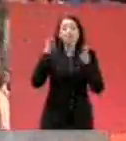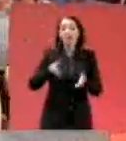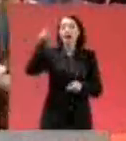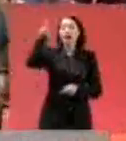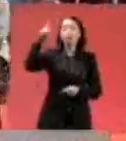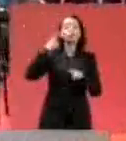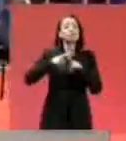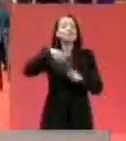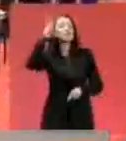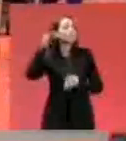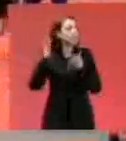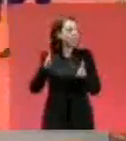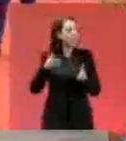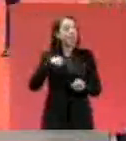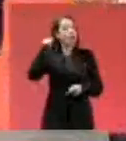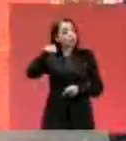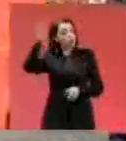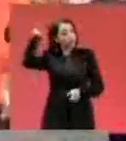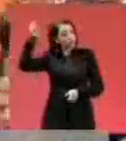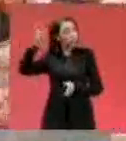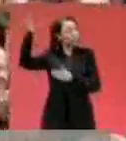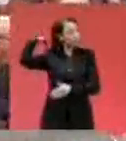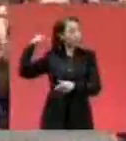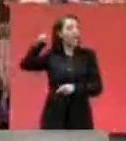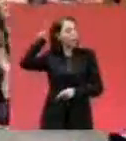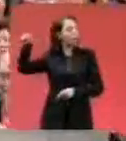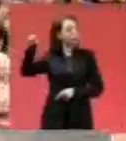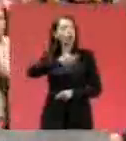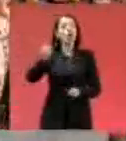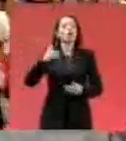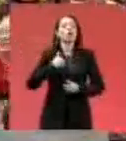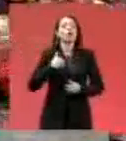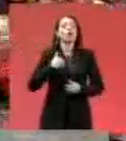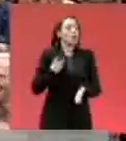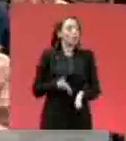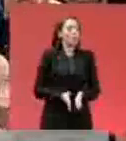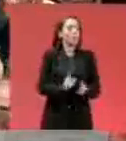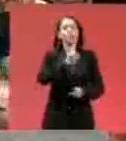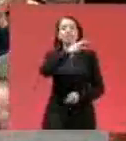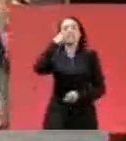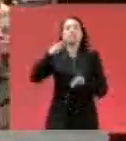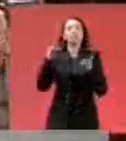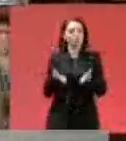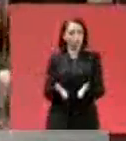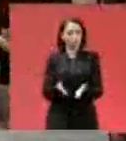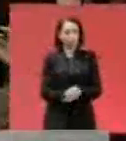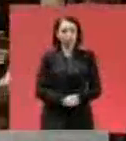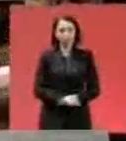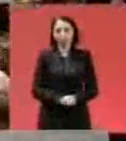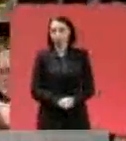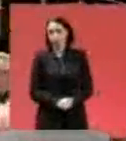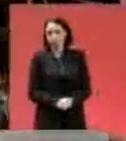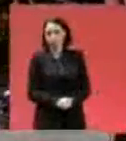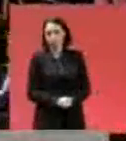δεν τους ξεχνά. Και αν θα τιμωρήσει κάποιους θα είναι αυτούς και όχι τον ΣΥΡΙΖΑ και την Προοδευτική Συμμαχία.